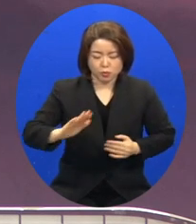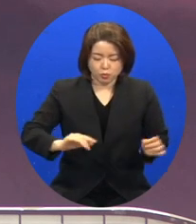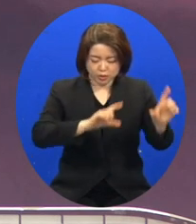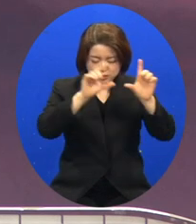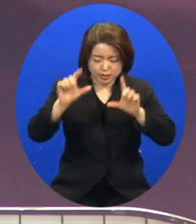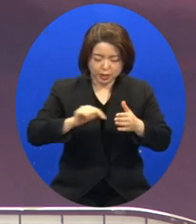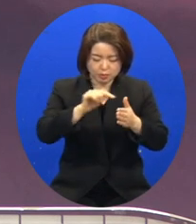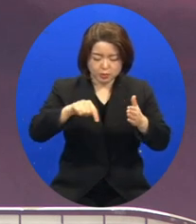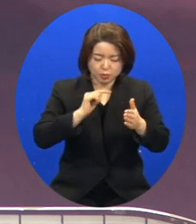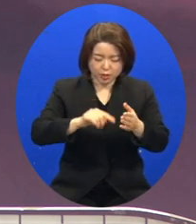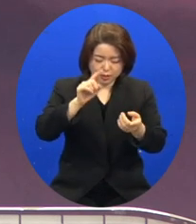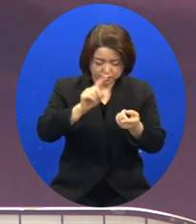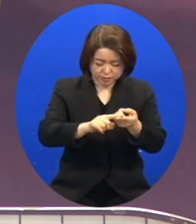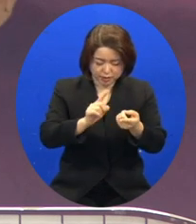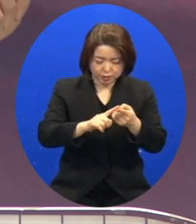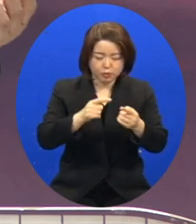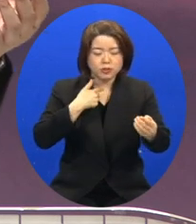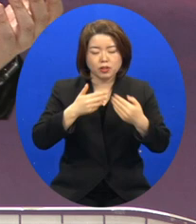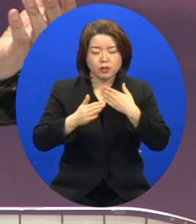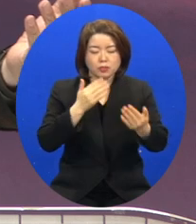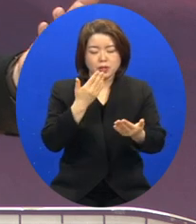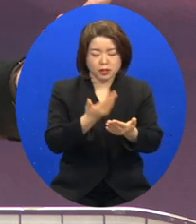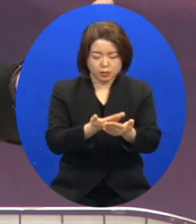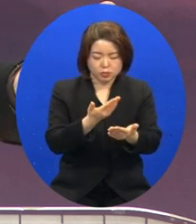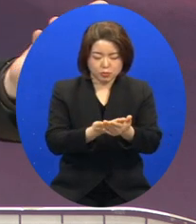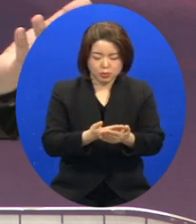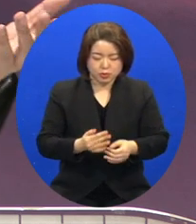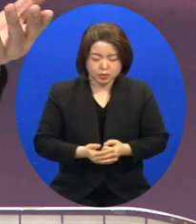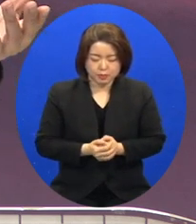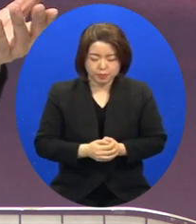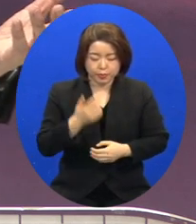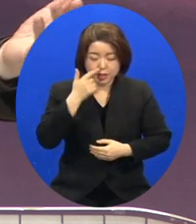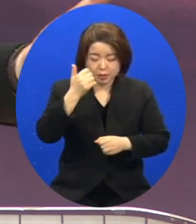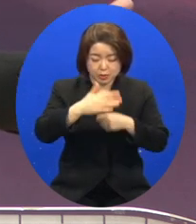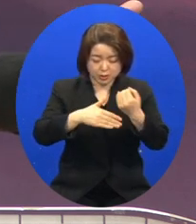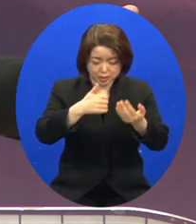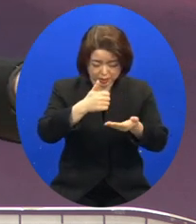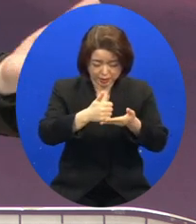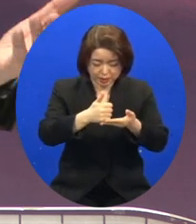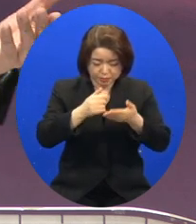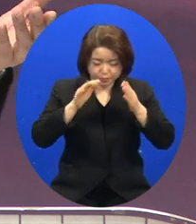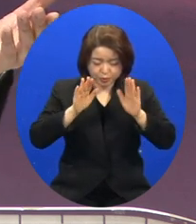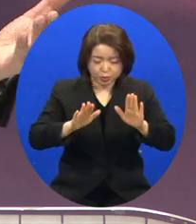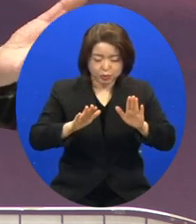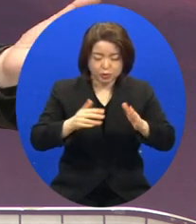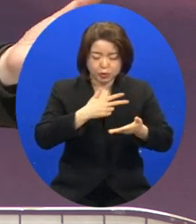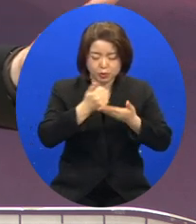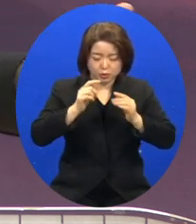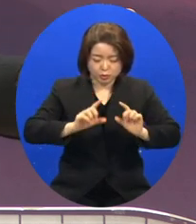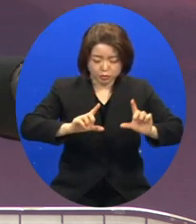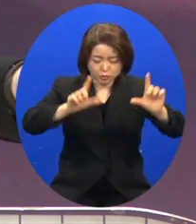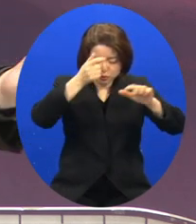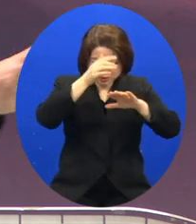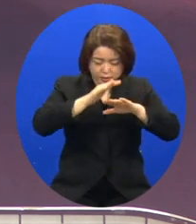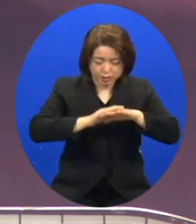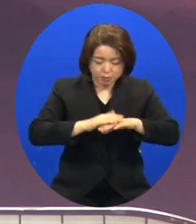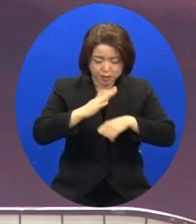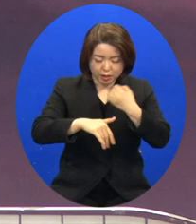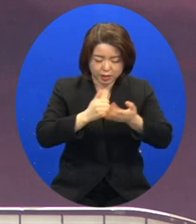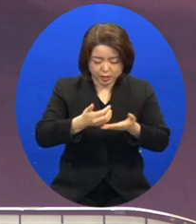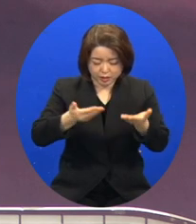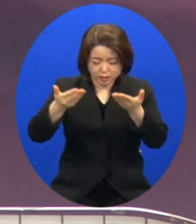그대로 경 험 되게 하여 주옵소서 아버지 하나님 오늘도 주일 앱의 하나님께 드리며